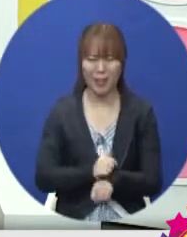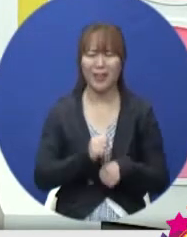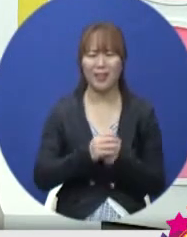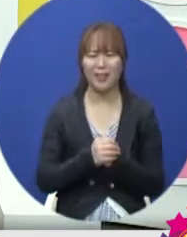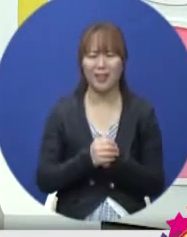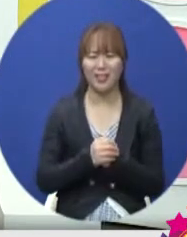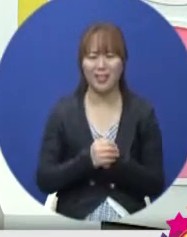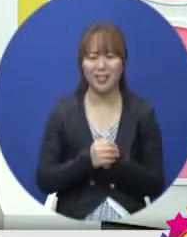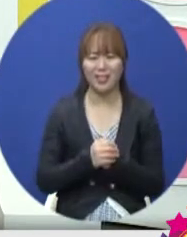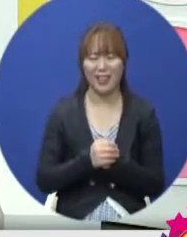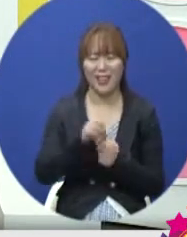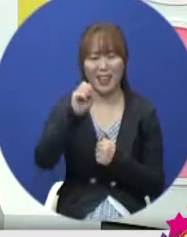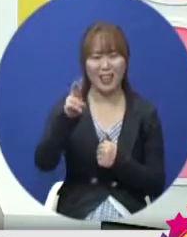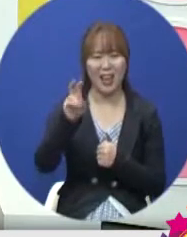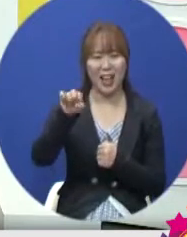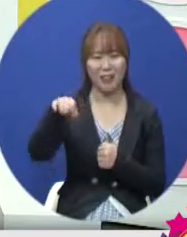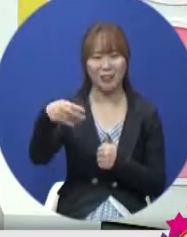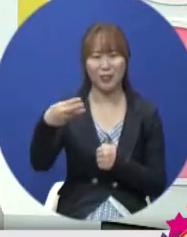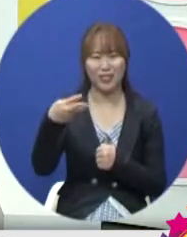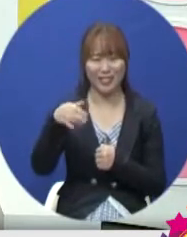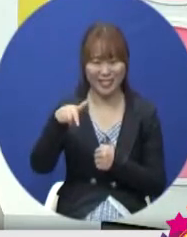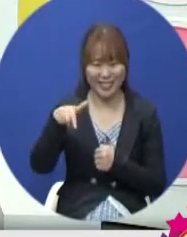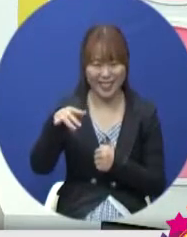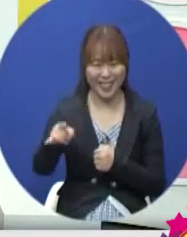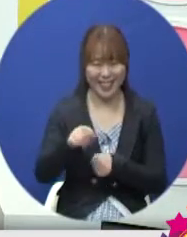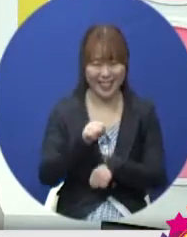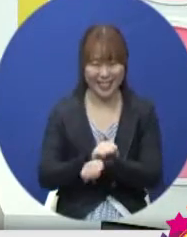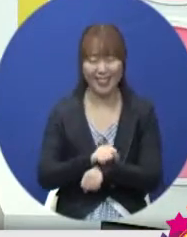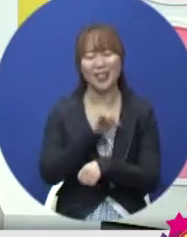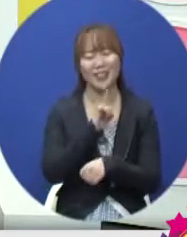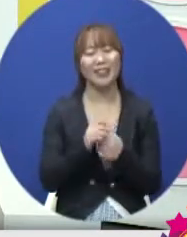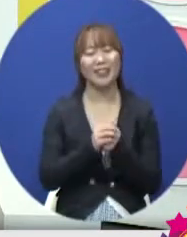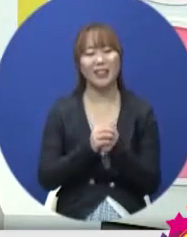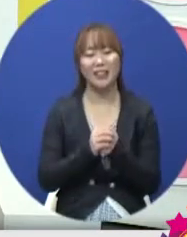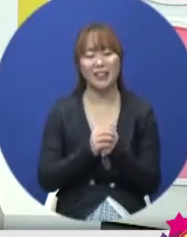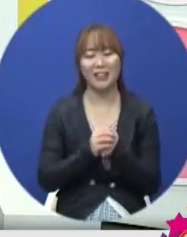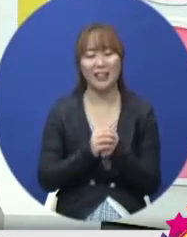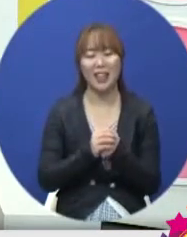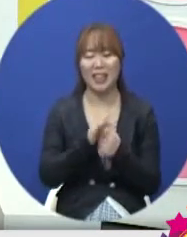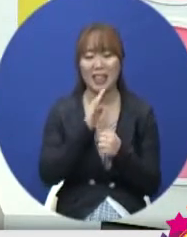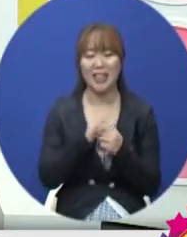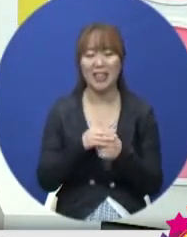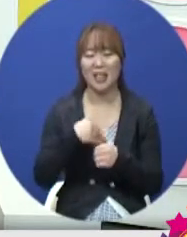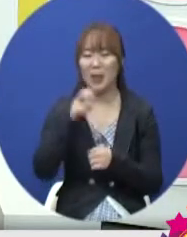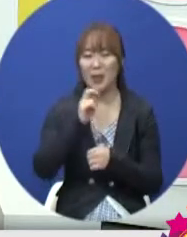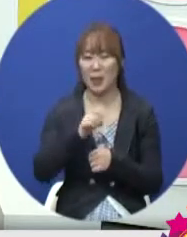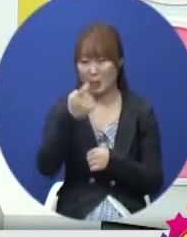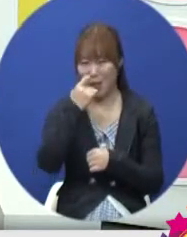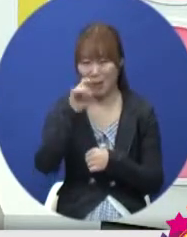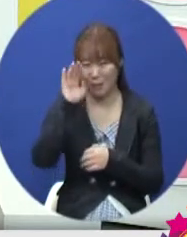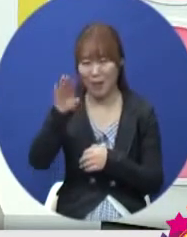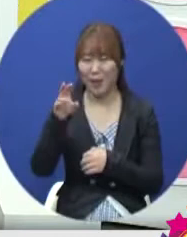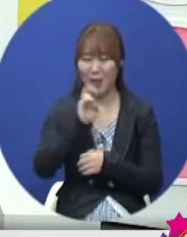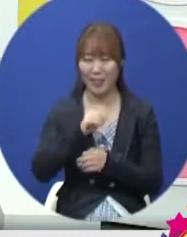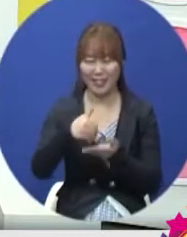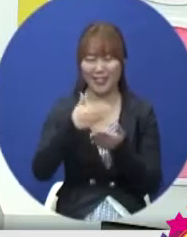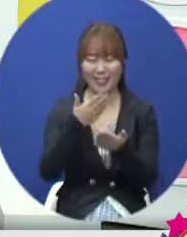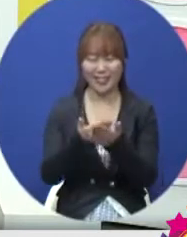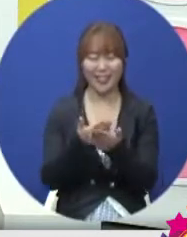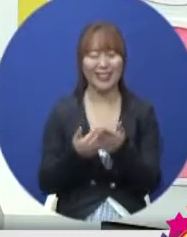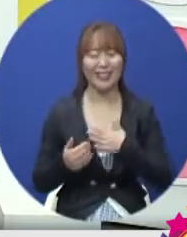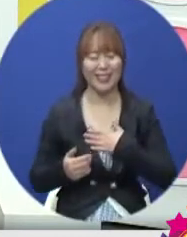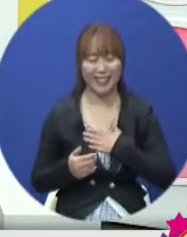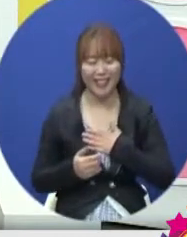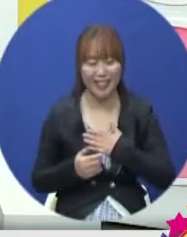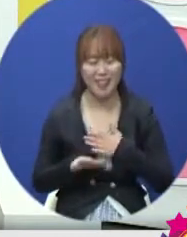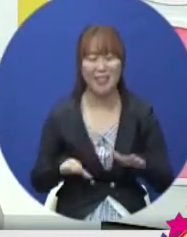어? 야물게. 잘생긴 사람이 노래까지 야물게 잘해야죠. 예. 어머님, 제노래 배워서 좀 불러주세요, 나중에. 예, 예, 많이